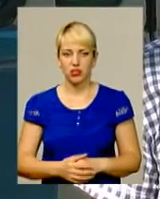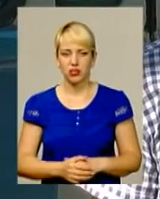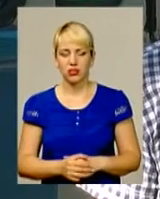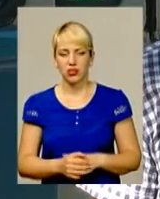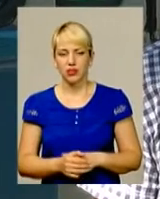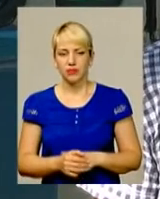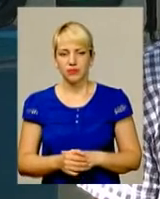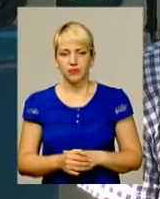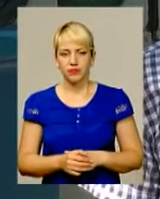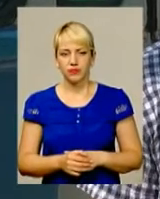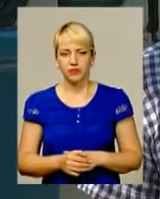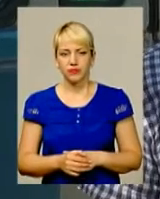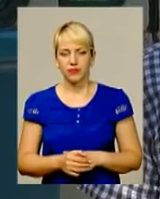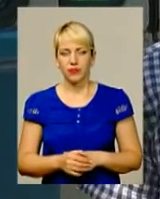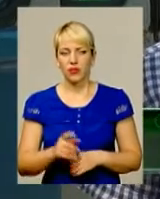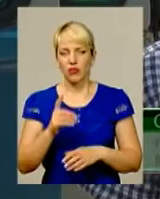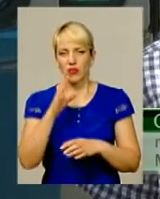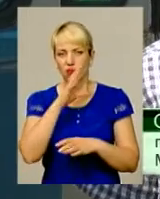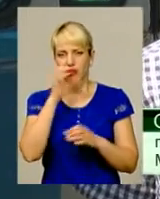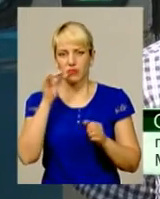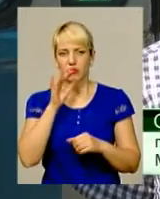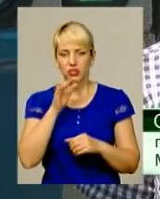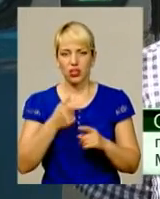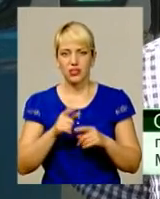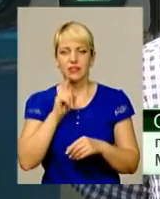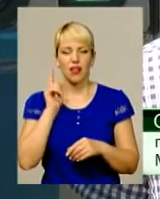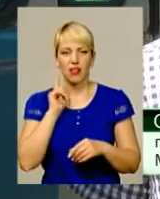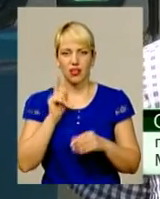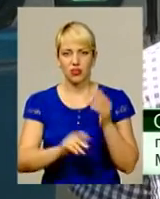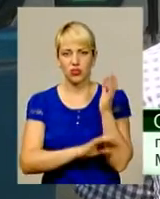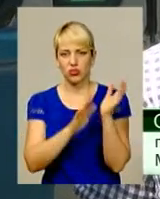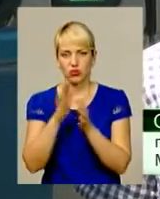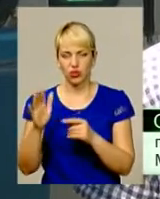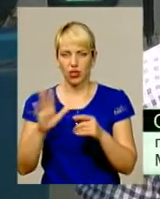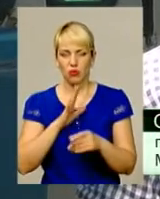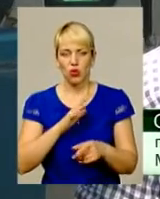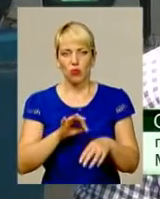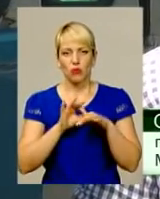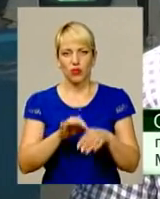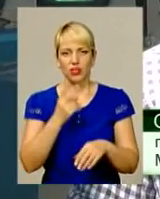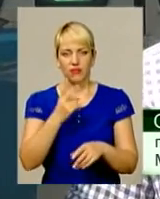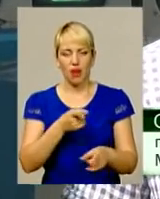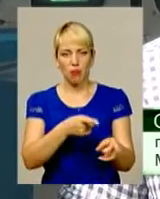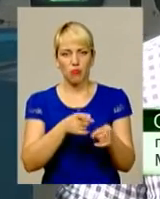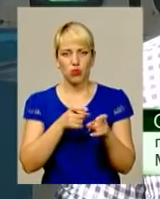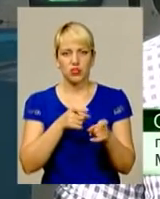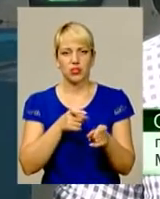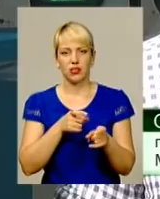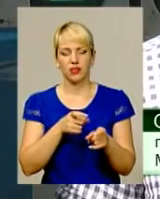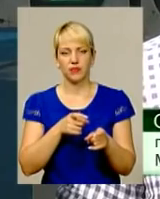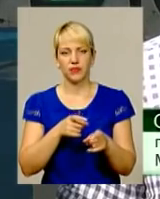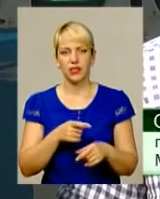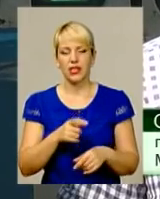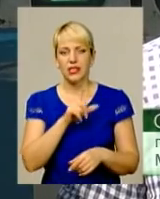годину з так званої зеленої зони, як кажуть військові, з зеленки, було проведено два постріли